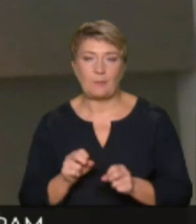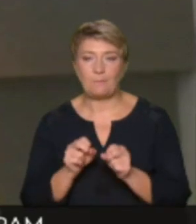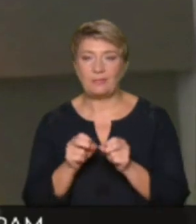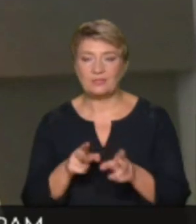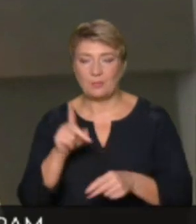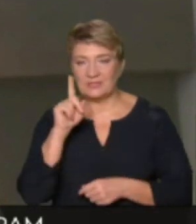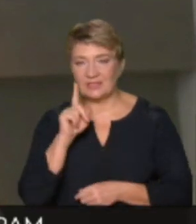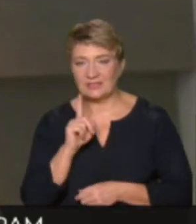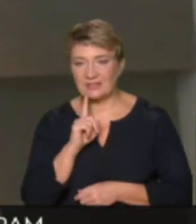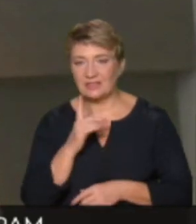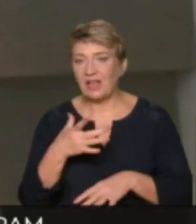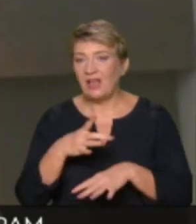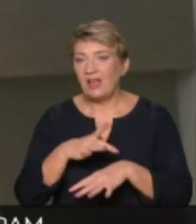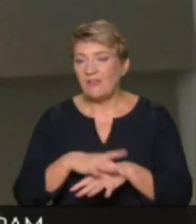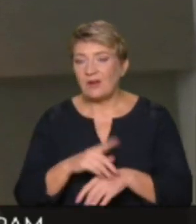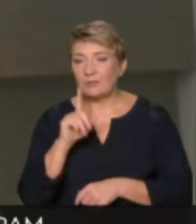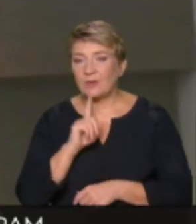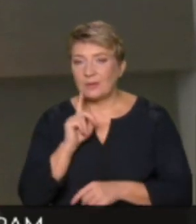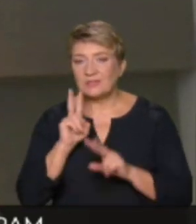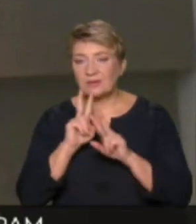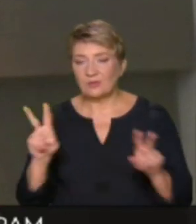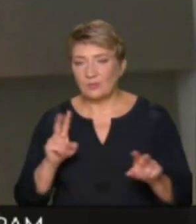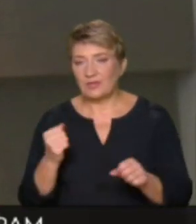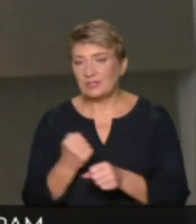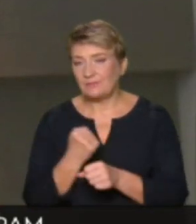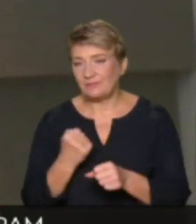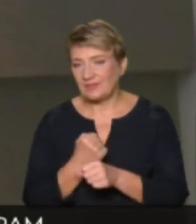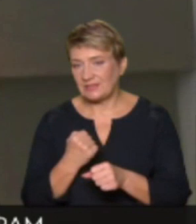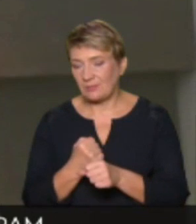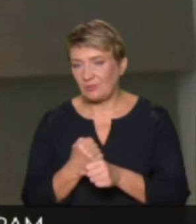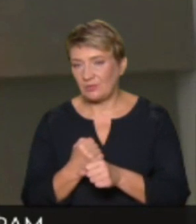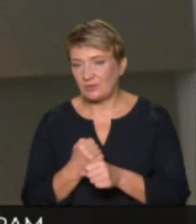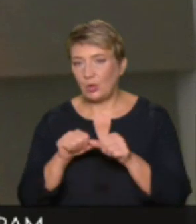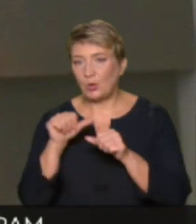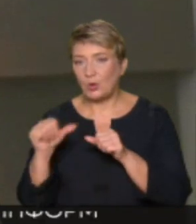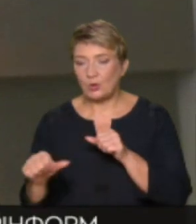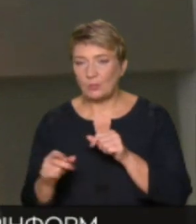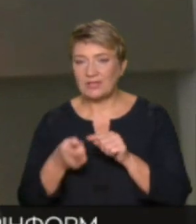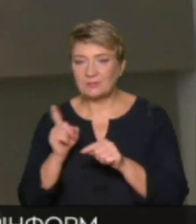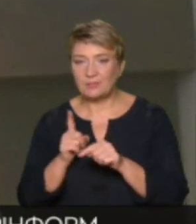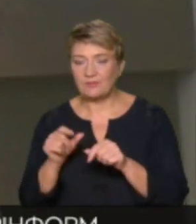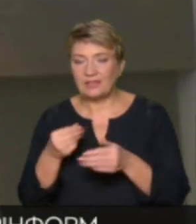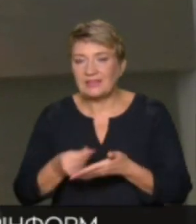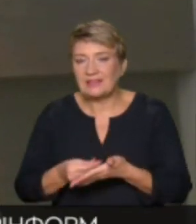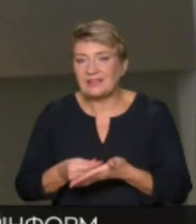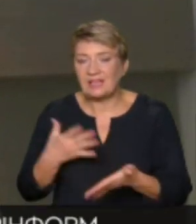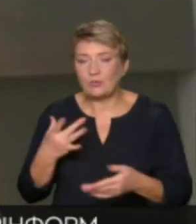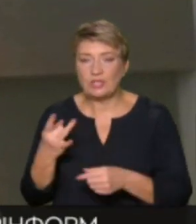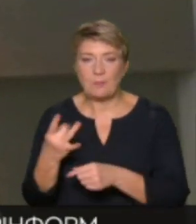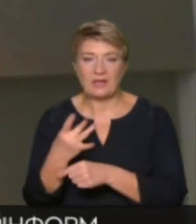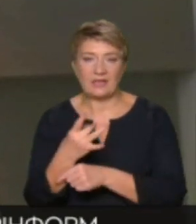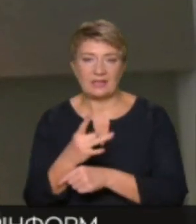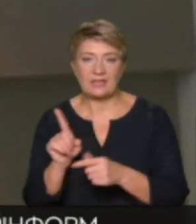Израиля. Факт, что мы пока не умеем с этими дронами ничего сделать, кроме как сбивать их дорогущими ракетами, ну,